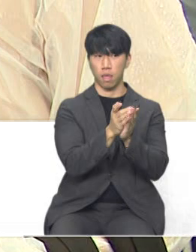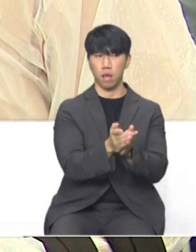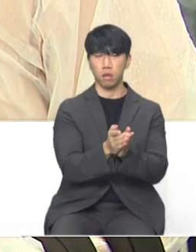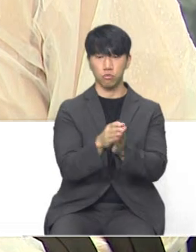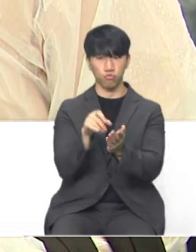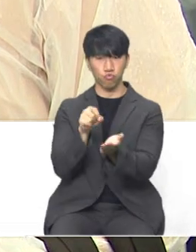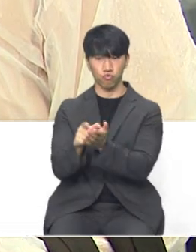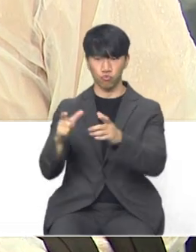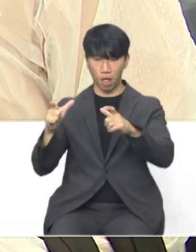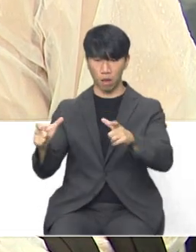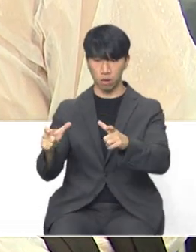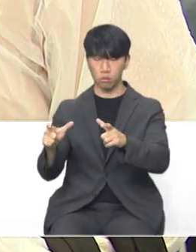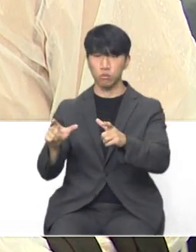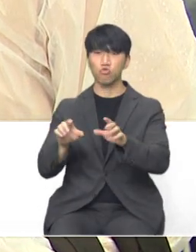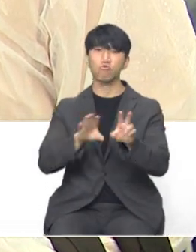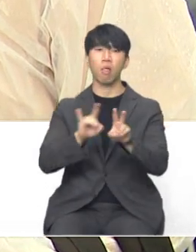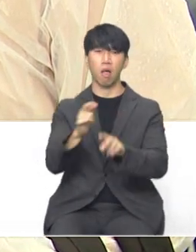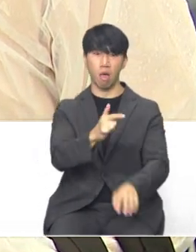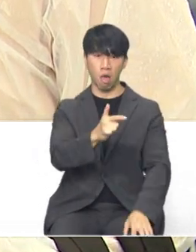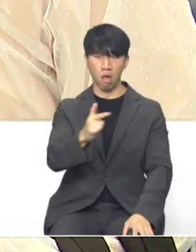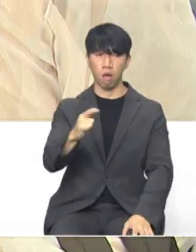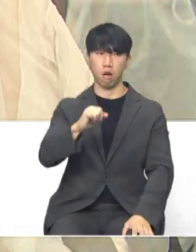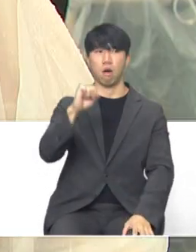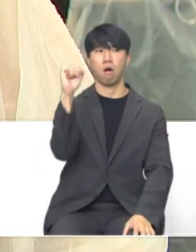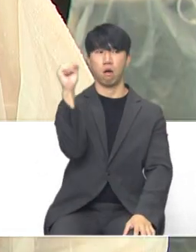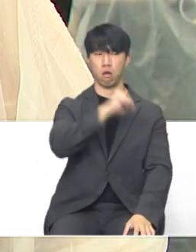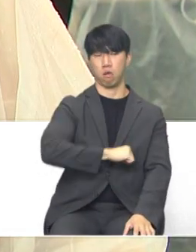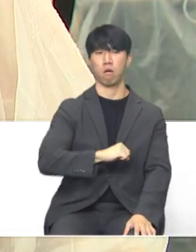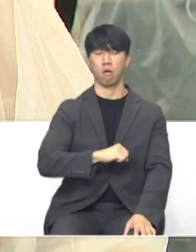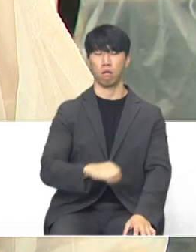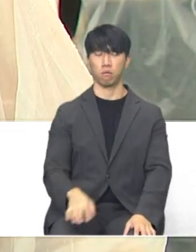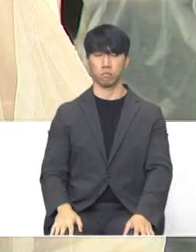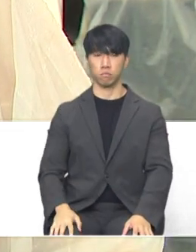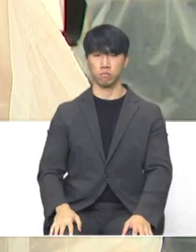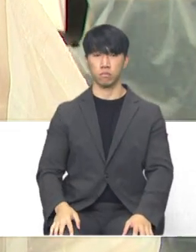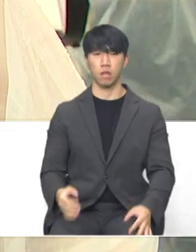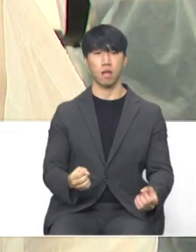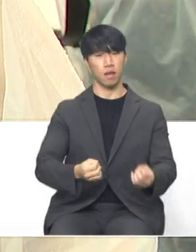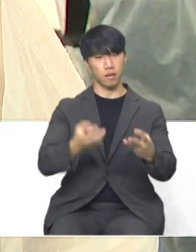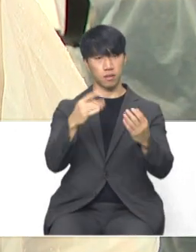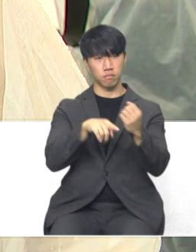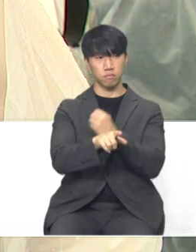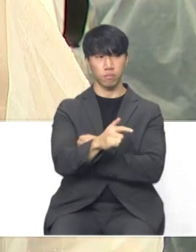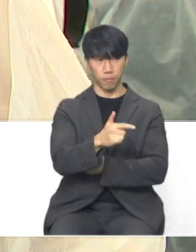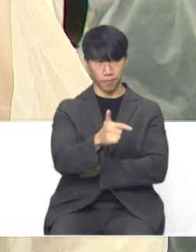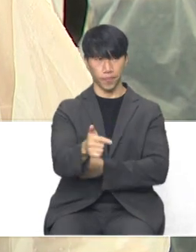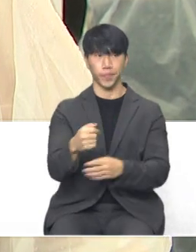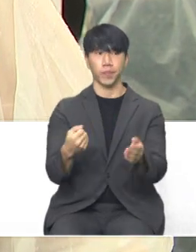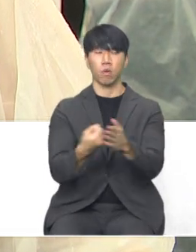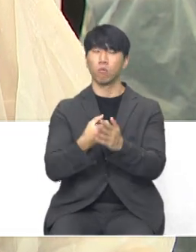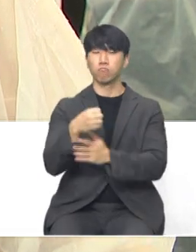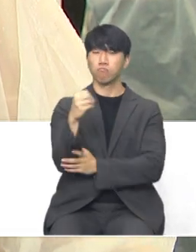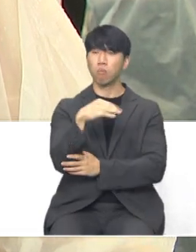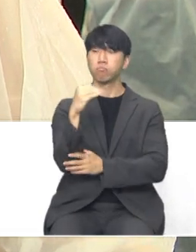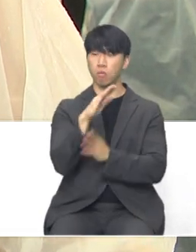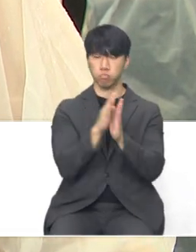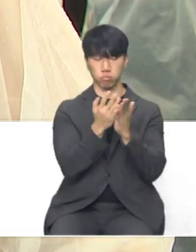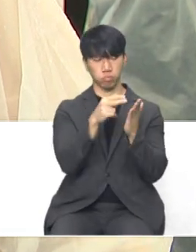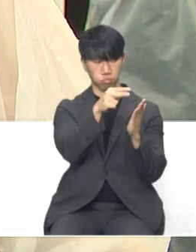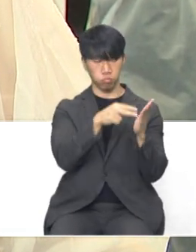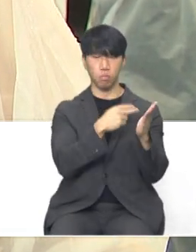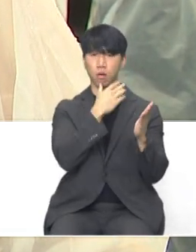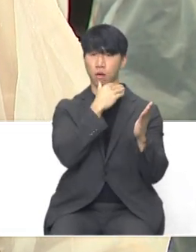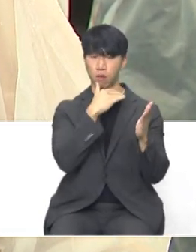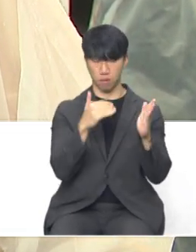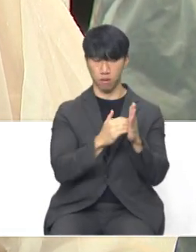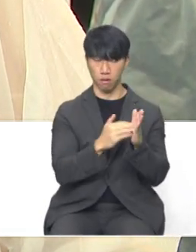축구장 두 배도 엄청 크다는 거 알았어요. 뜻깊은 행사에 자세히 그냥 책으로만 봤지